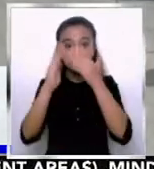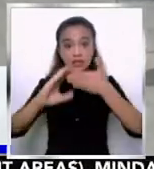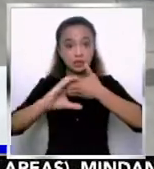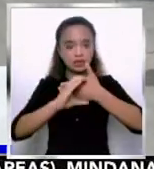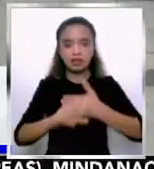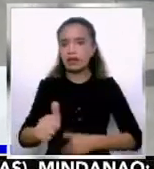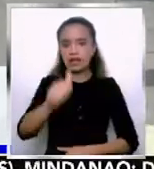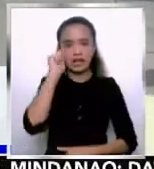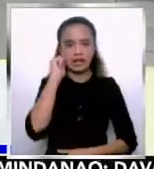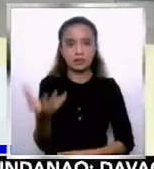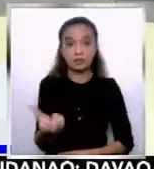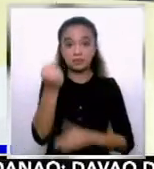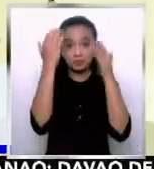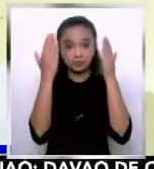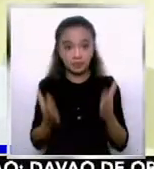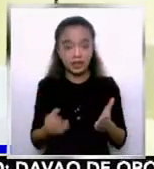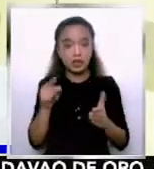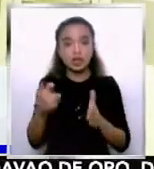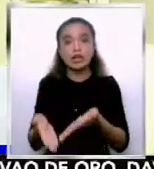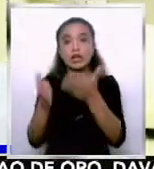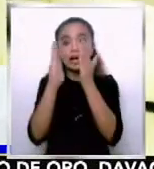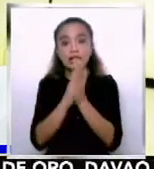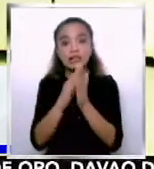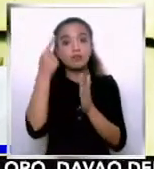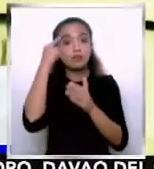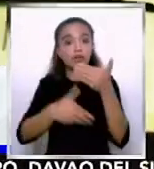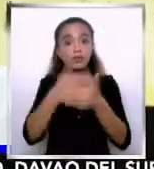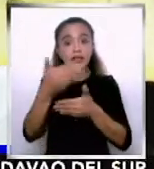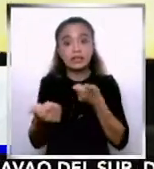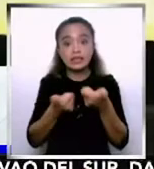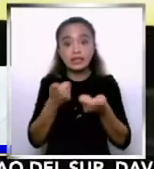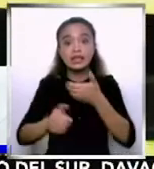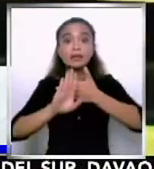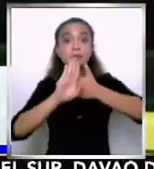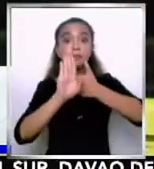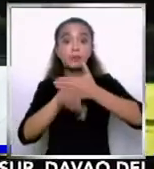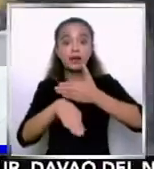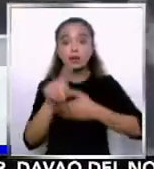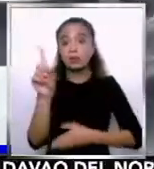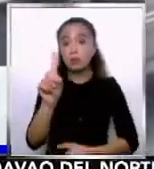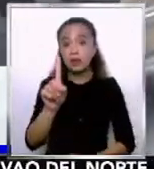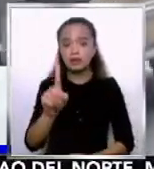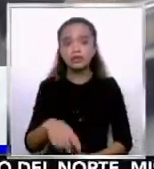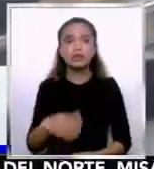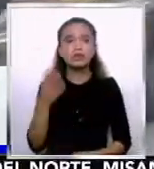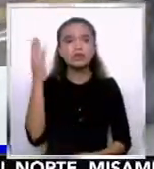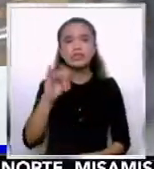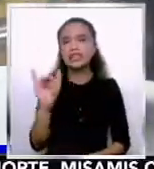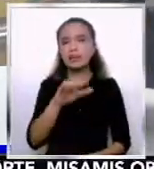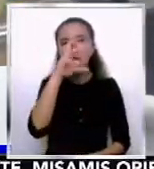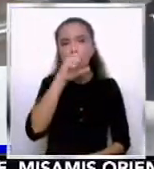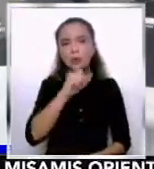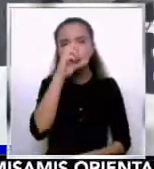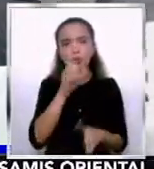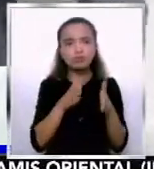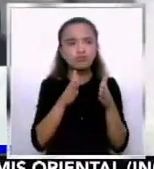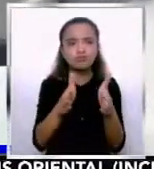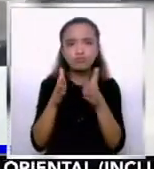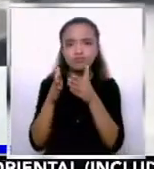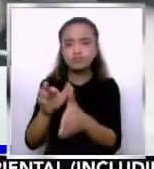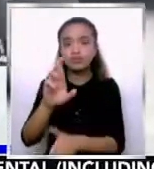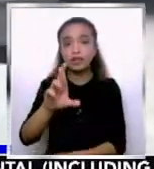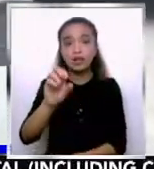mega consortium sa susunod na administrasyon na ibalik na sa kanila ang dati nilang mga ruta. Marami raw kasi ang napilitan na lamang na